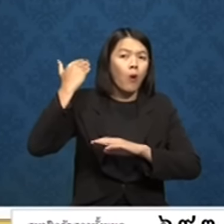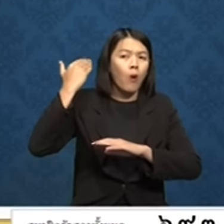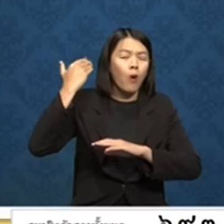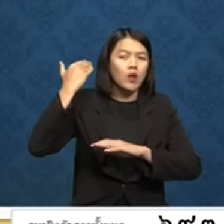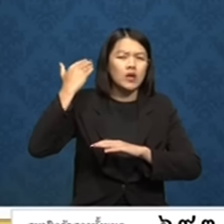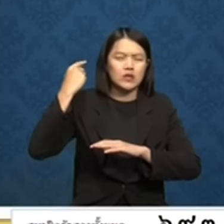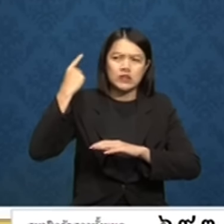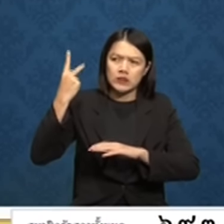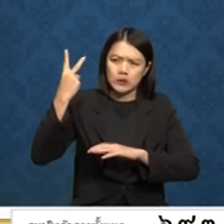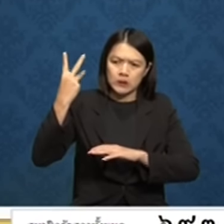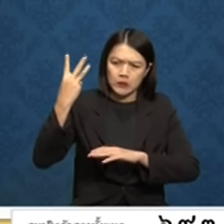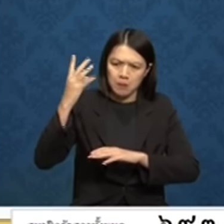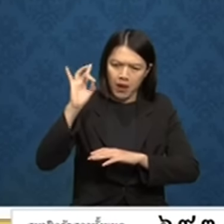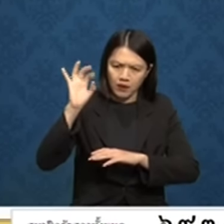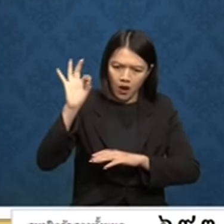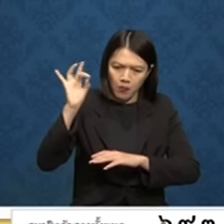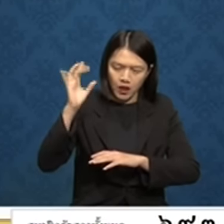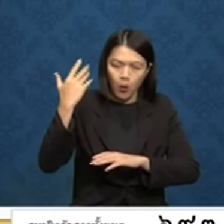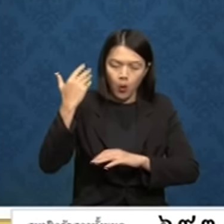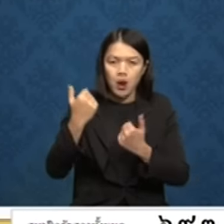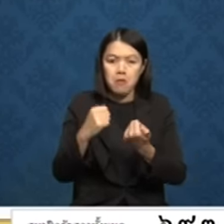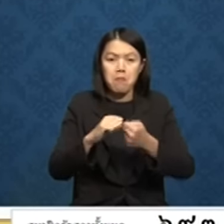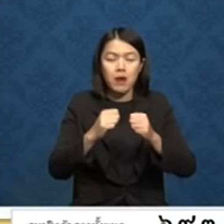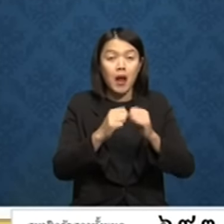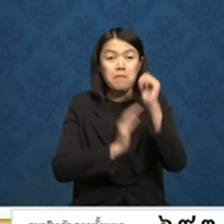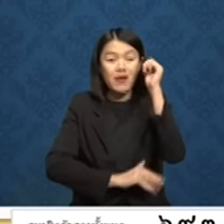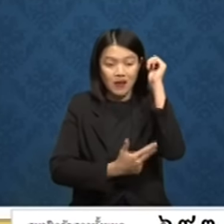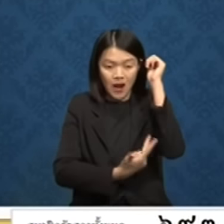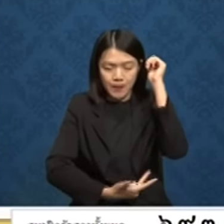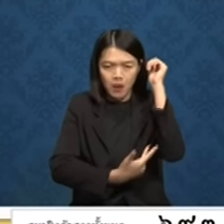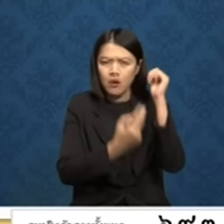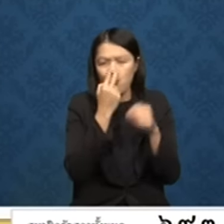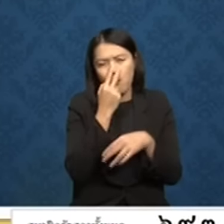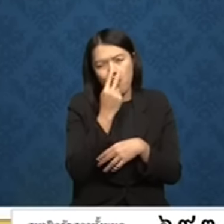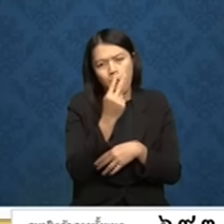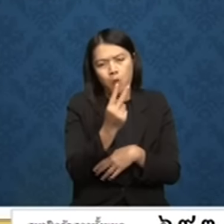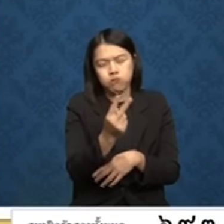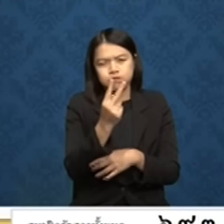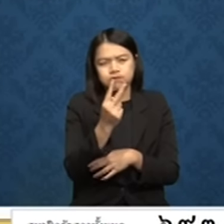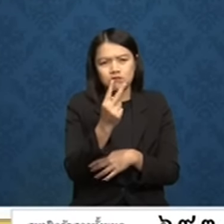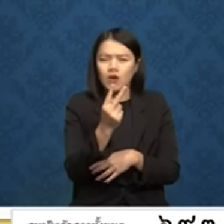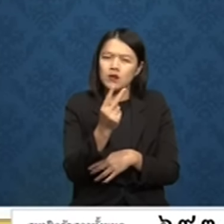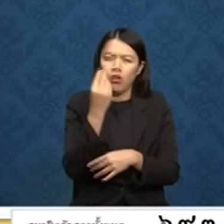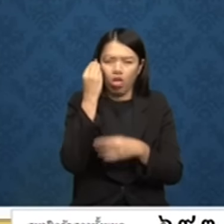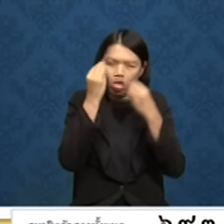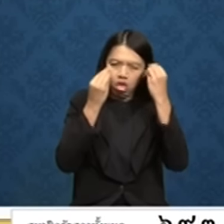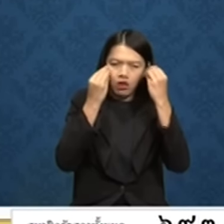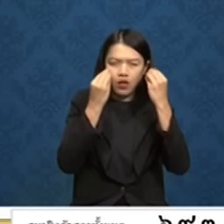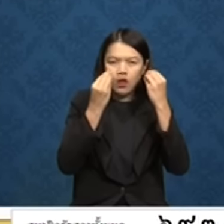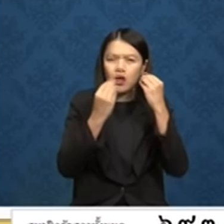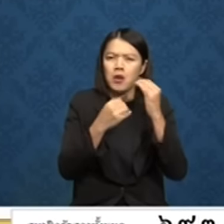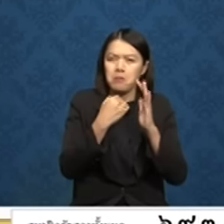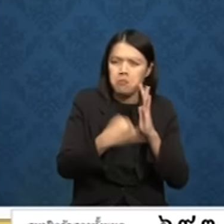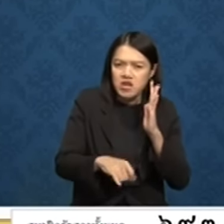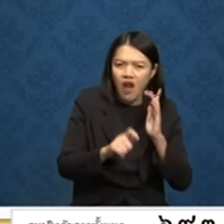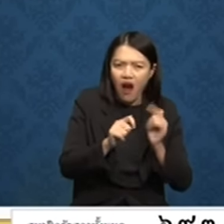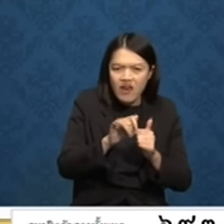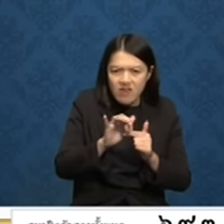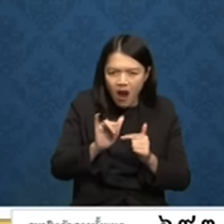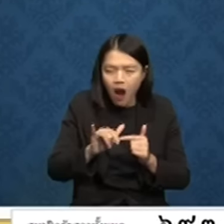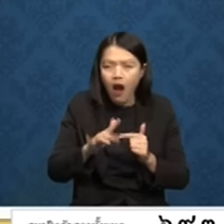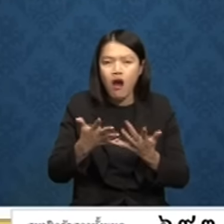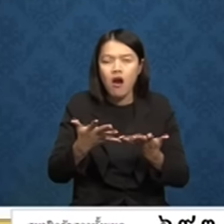ชุดก่อนหน้านี้ปัญหาจังหวัดชายแดนภาคใต้ถูกมองด้วยแนวตาด้วยสายตาที่สับสนมากว่าเป็นเรื่องอาญากรรมว่า